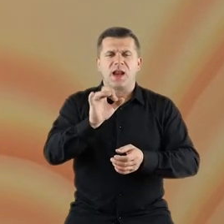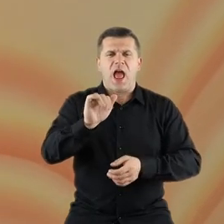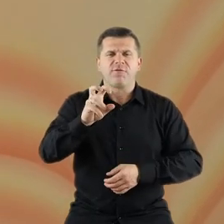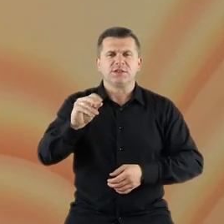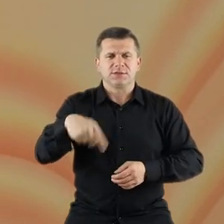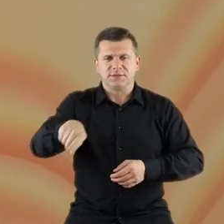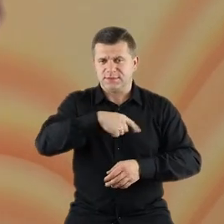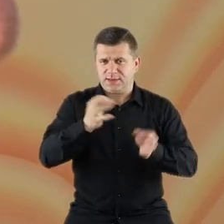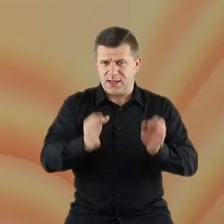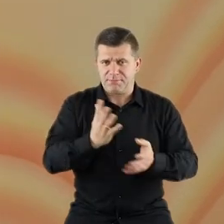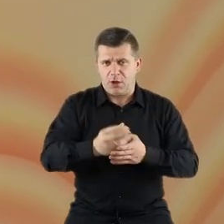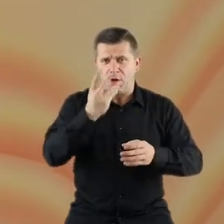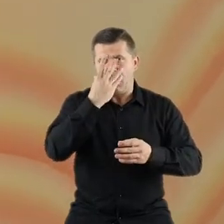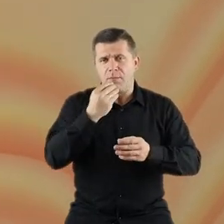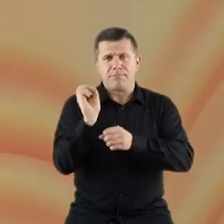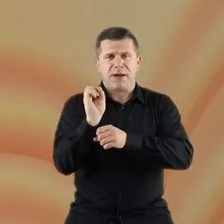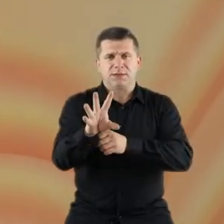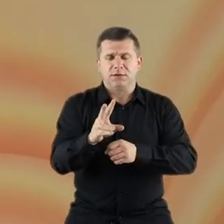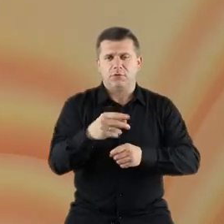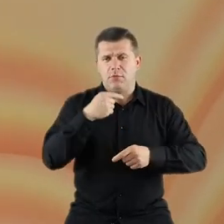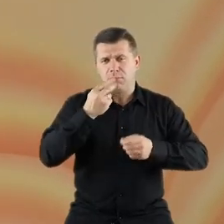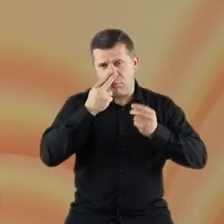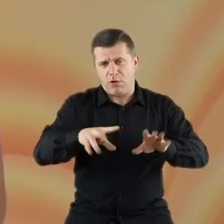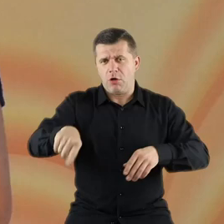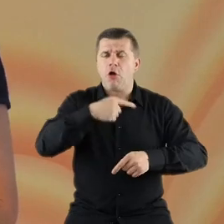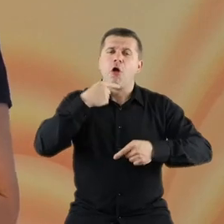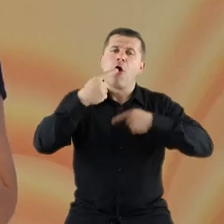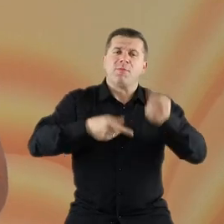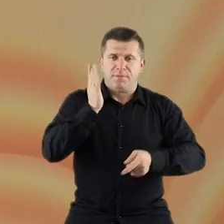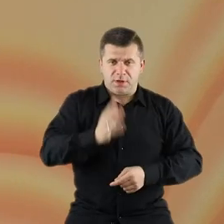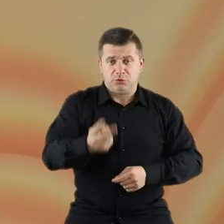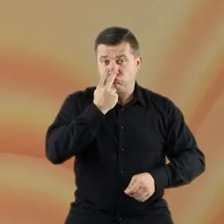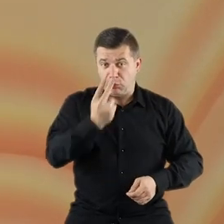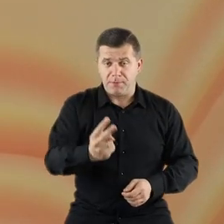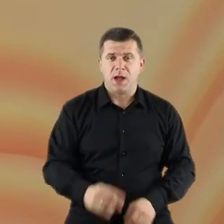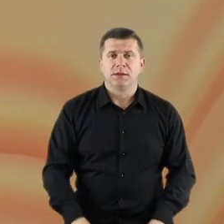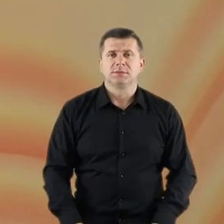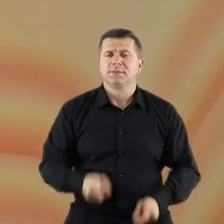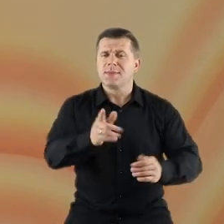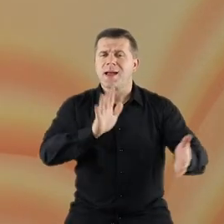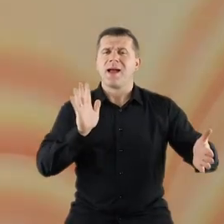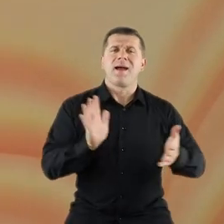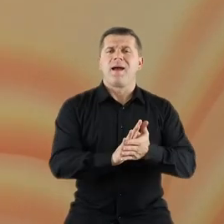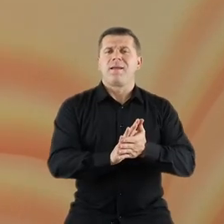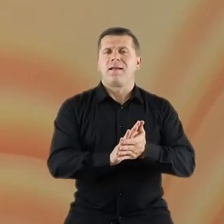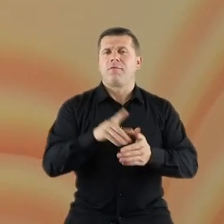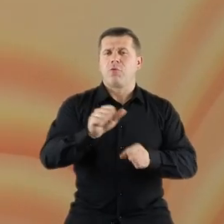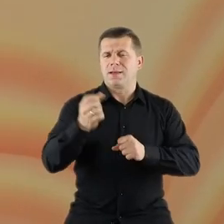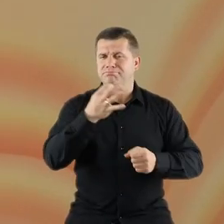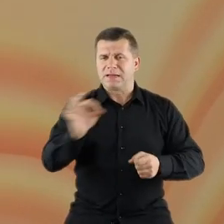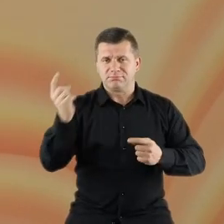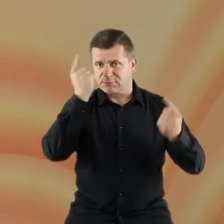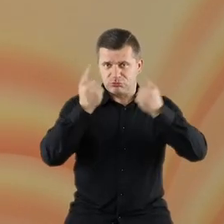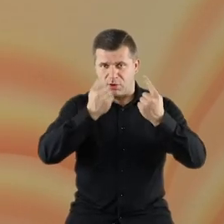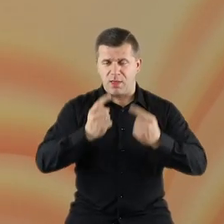zapisy w tej chwili tutaj wyświetlać będę ją omawiać opisywać zobaczycie państwo jak charakterystyczne to